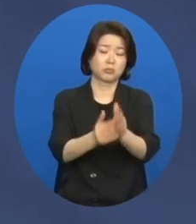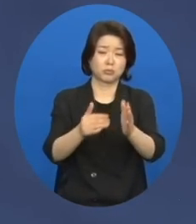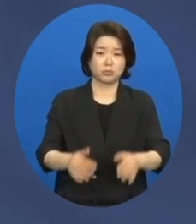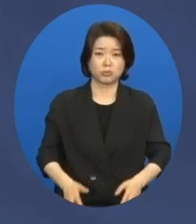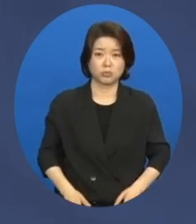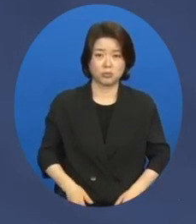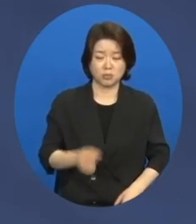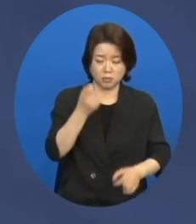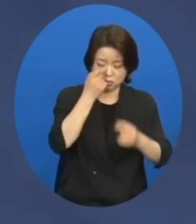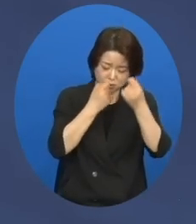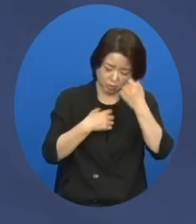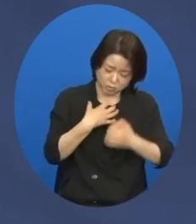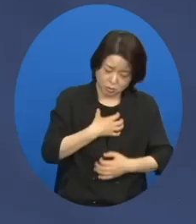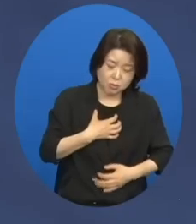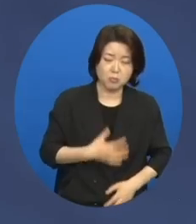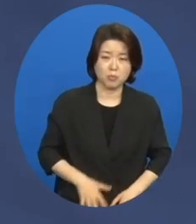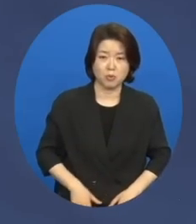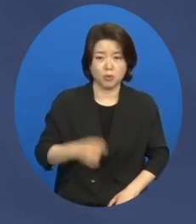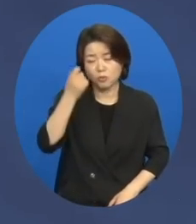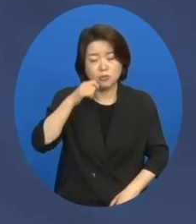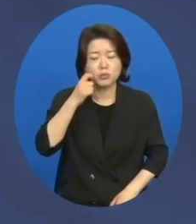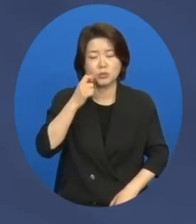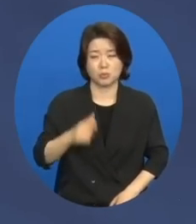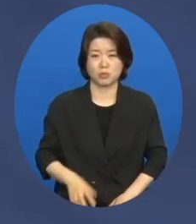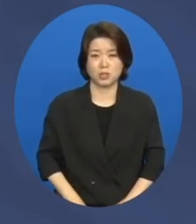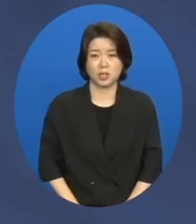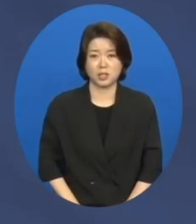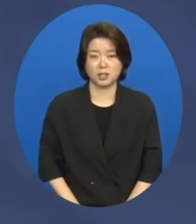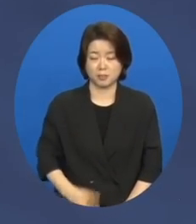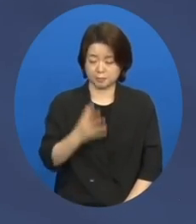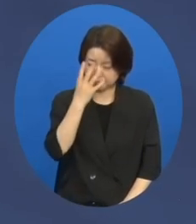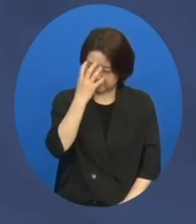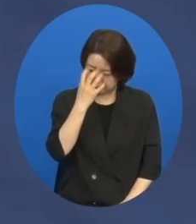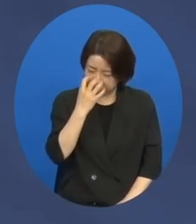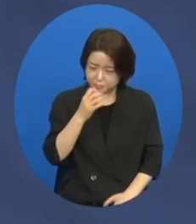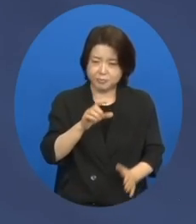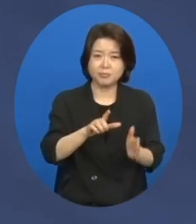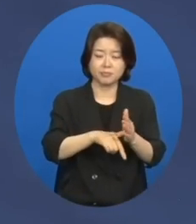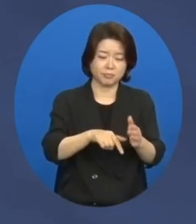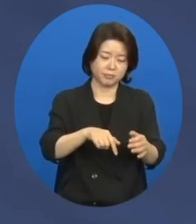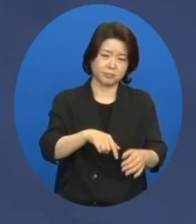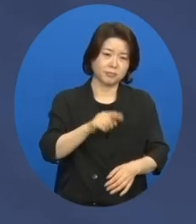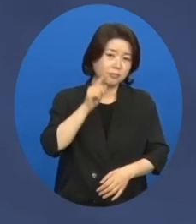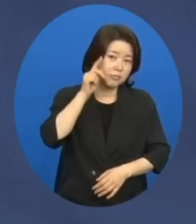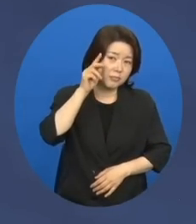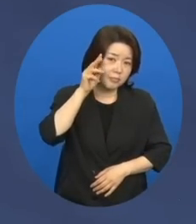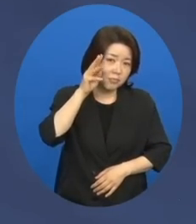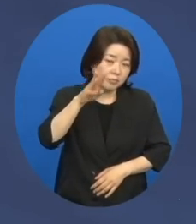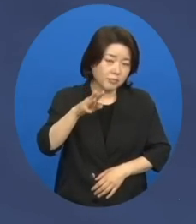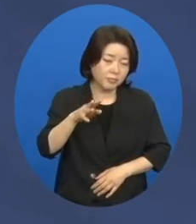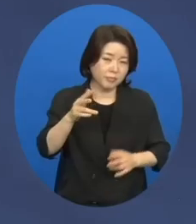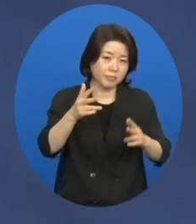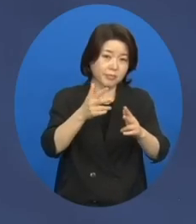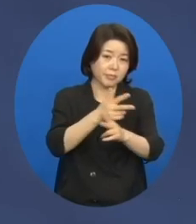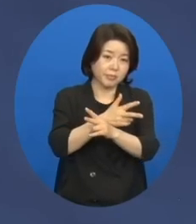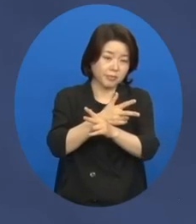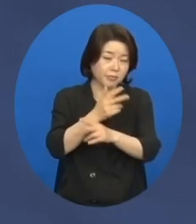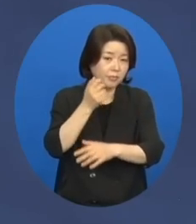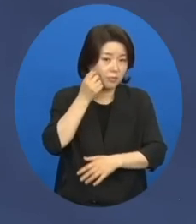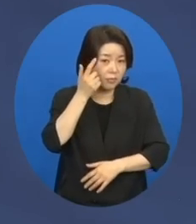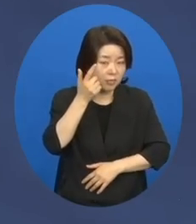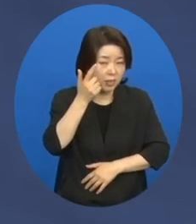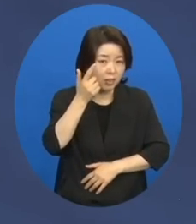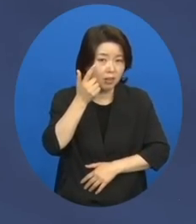수가 없도록. 야, 그 비참한 시간을 하루 이틀 한 주간 한 달 이렇게